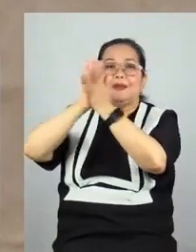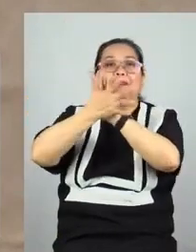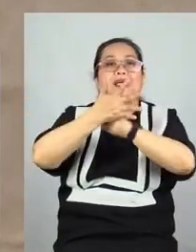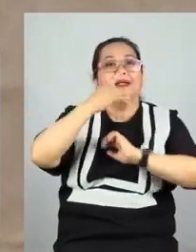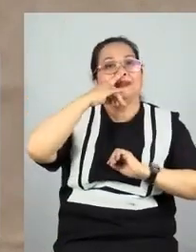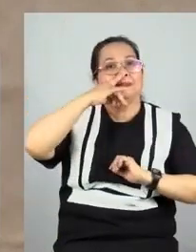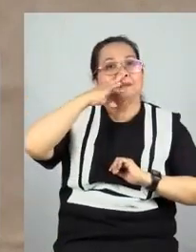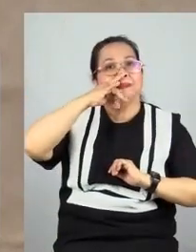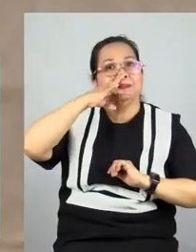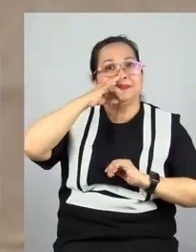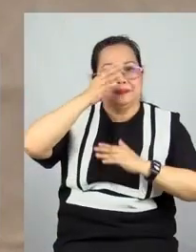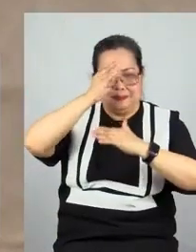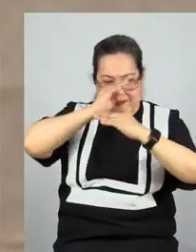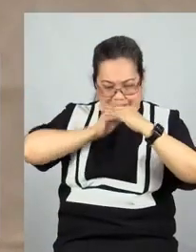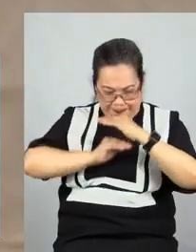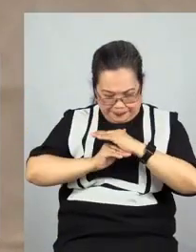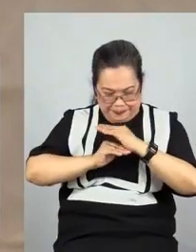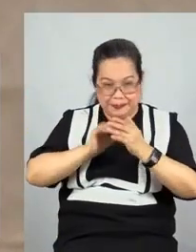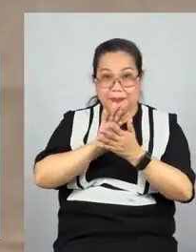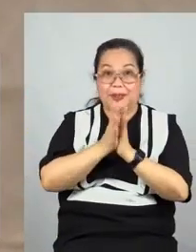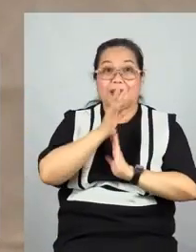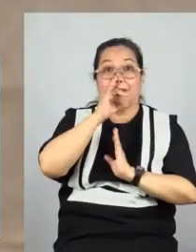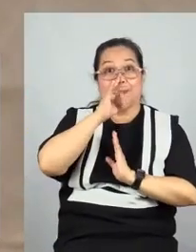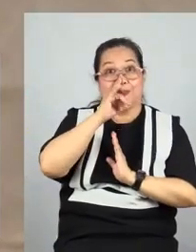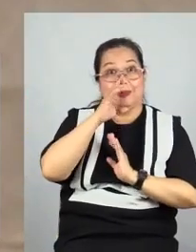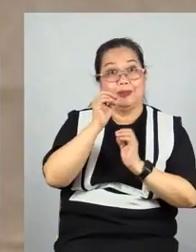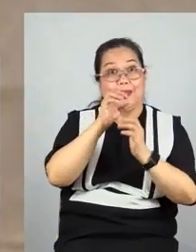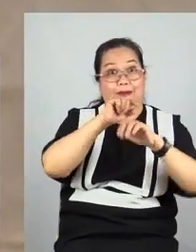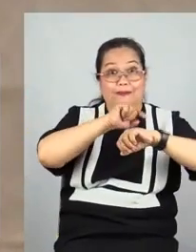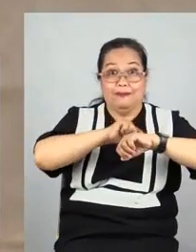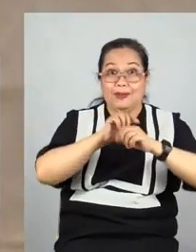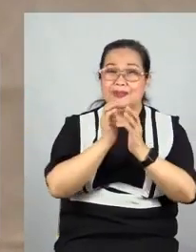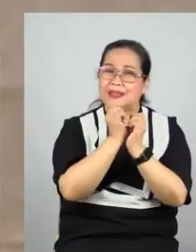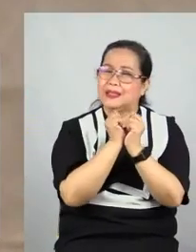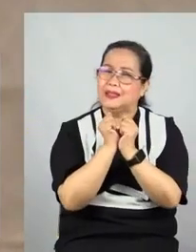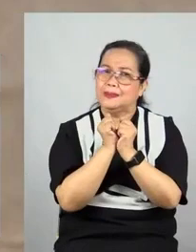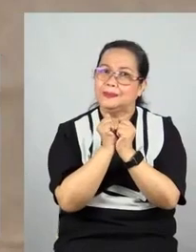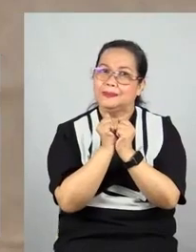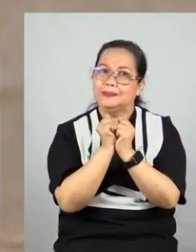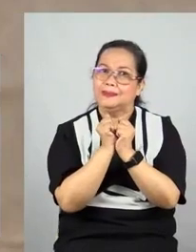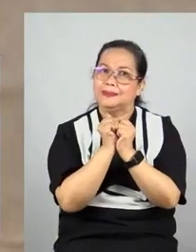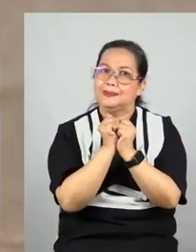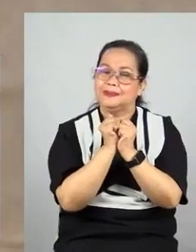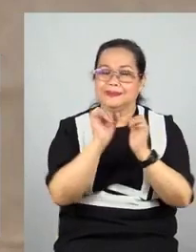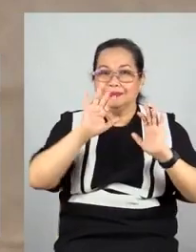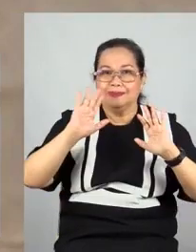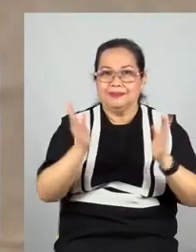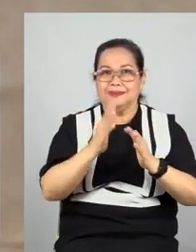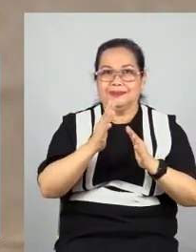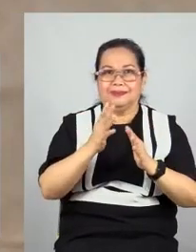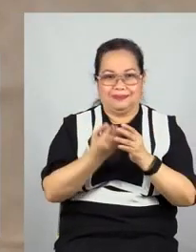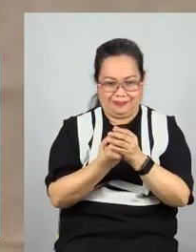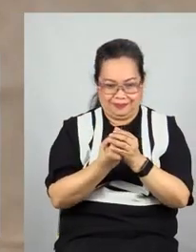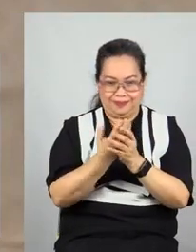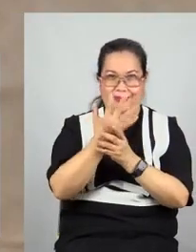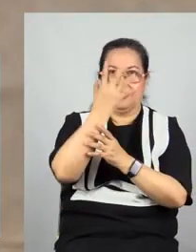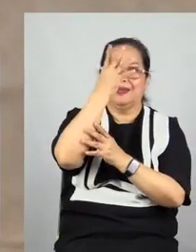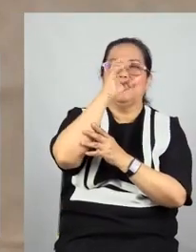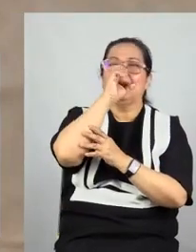nagpaalipin sa oras. No? siya ay lumaki,